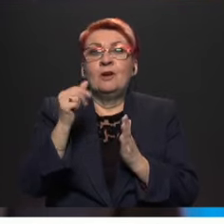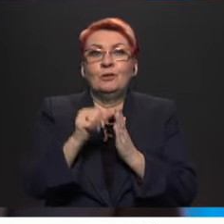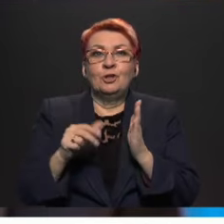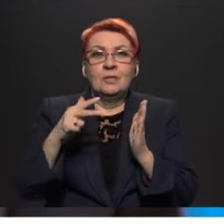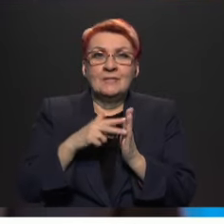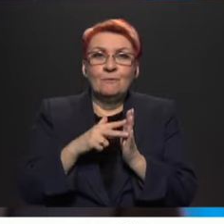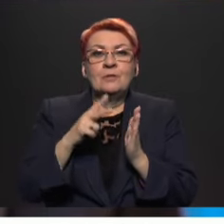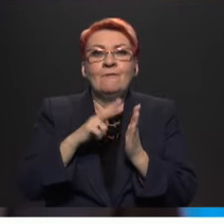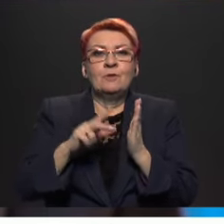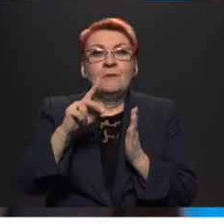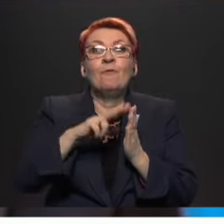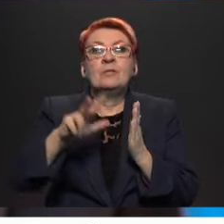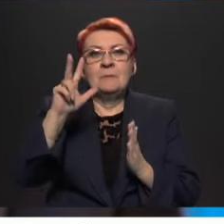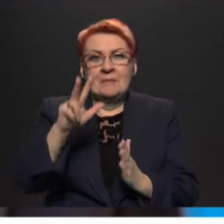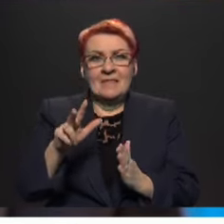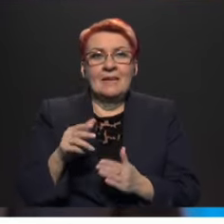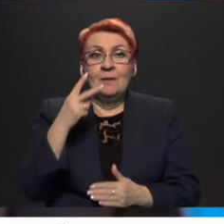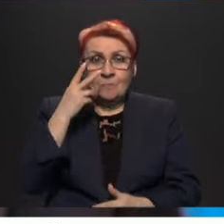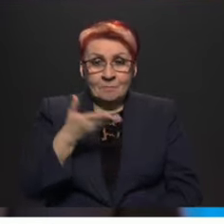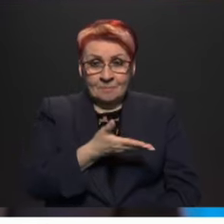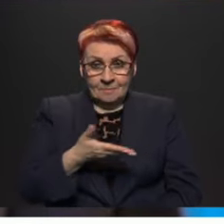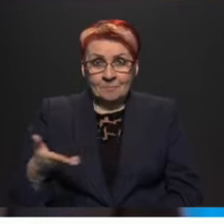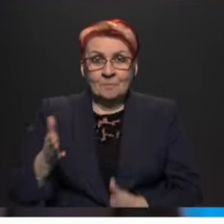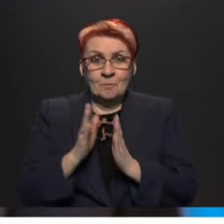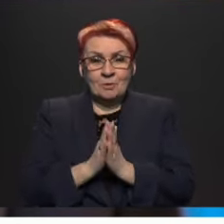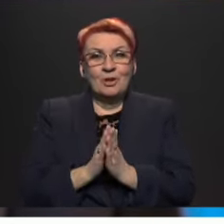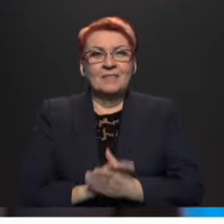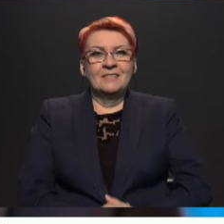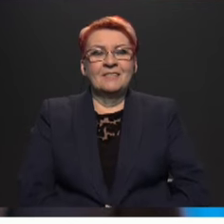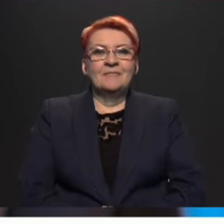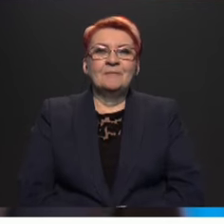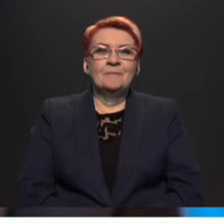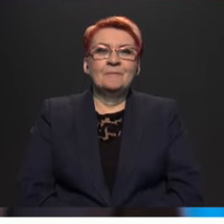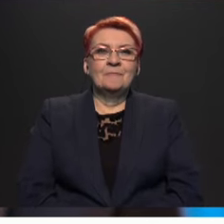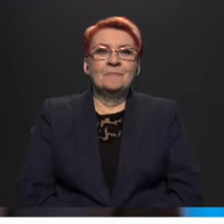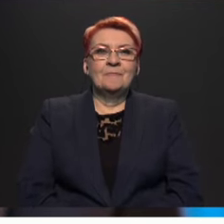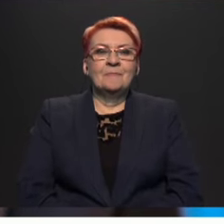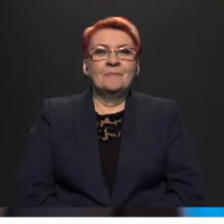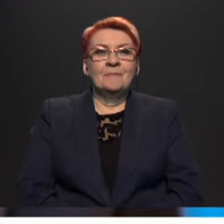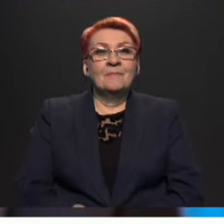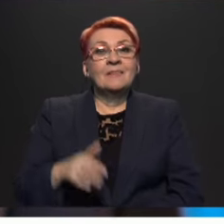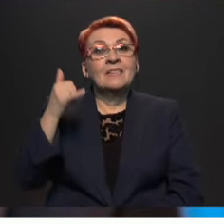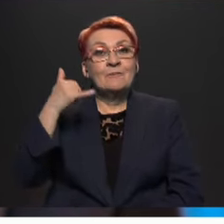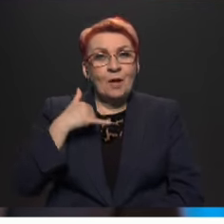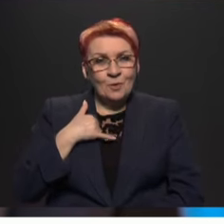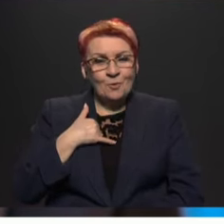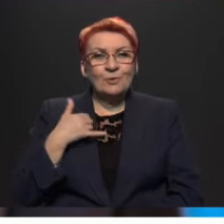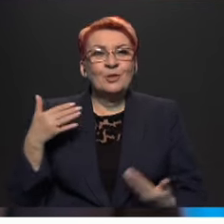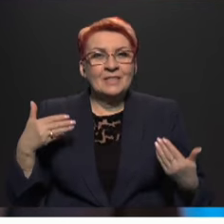8-495-626-8183. А у нас, батюшка, есть первый звоночек. Сегодня здравствуйте, вы в эфире. Здравствуйте. Здравствуйте.